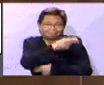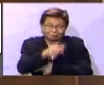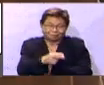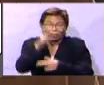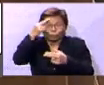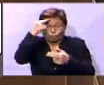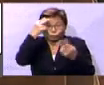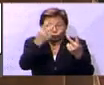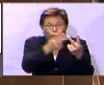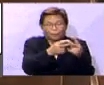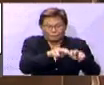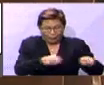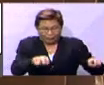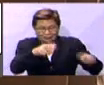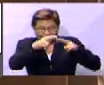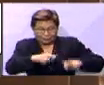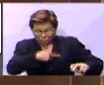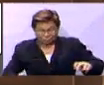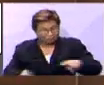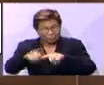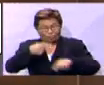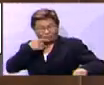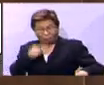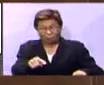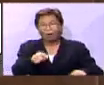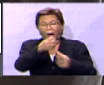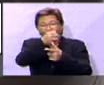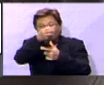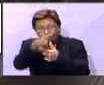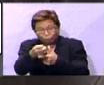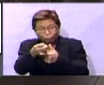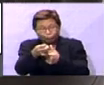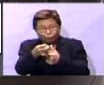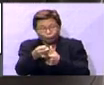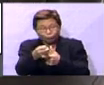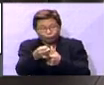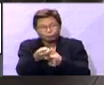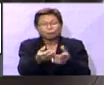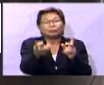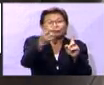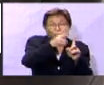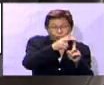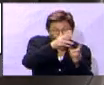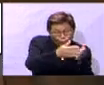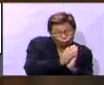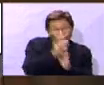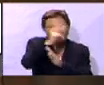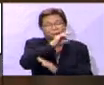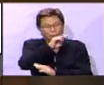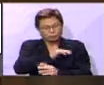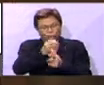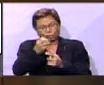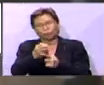kedua ialah panel siasatan diraja tidak boleh diberi arahan ataupun madamus yang dipohon sama ada kerajaan menteri